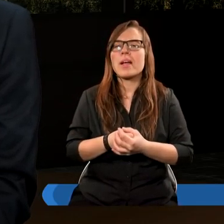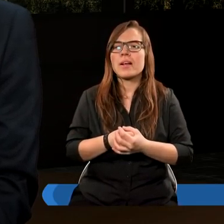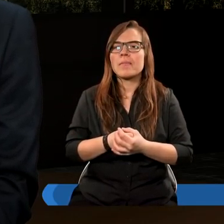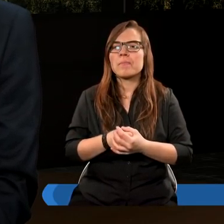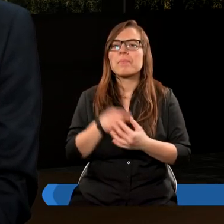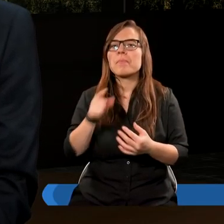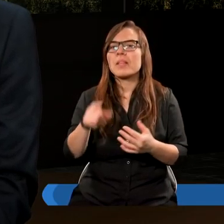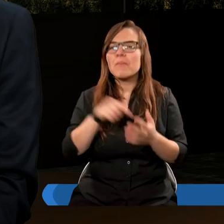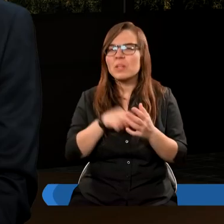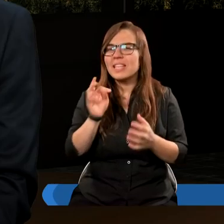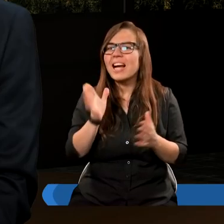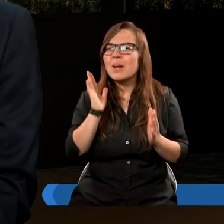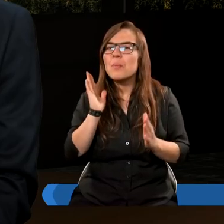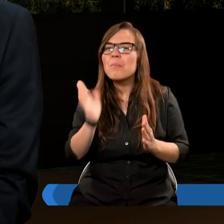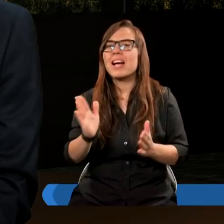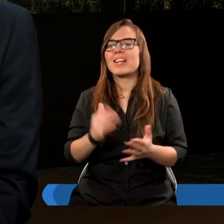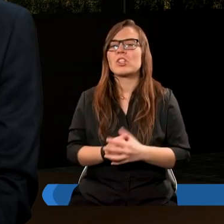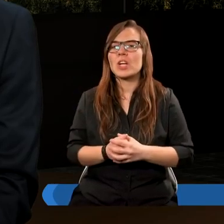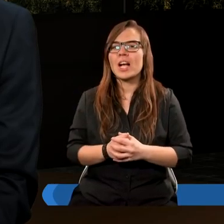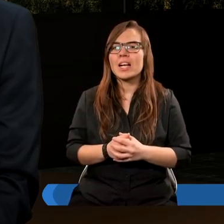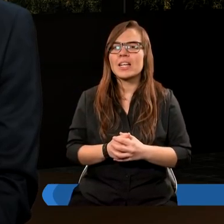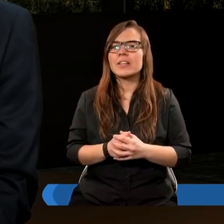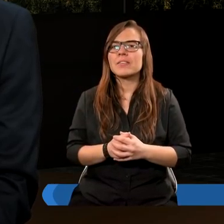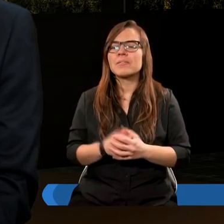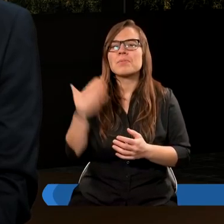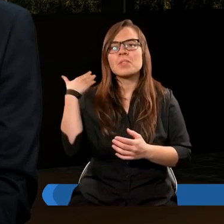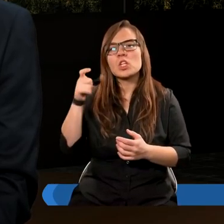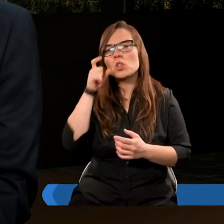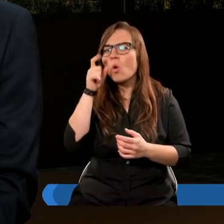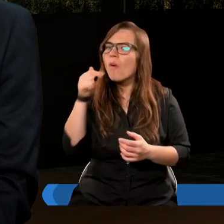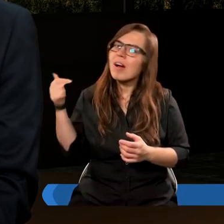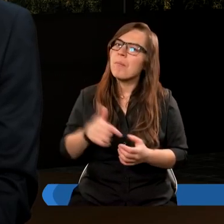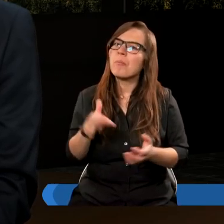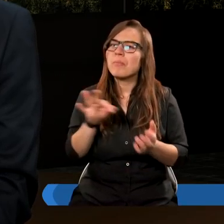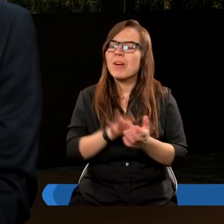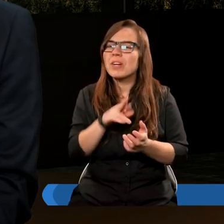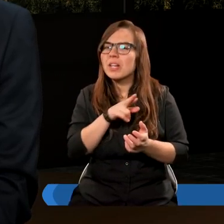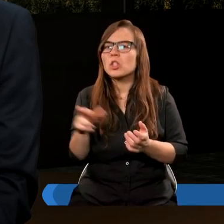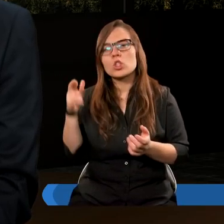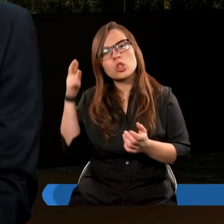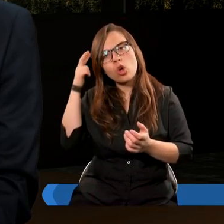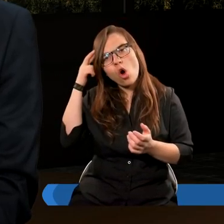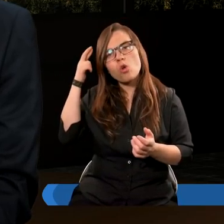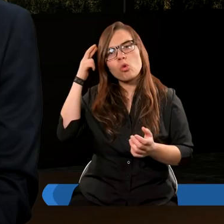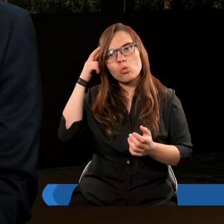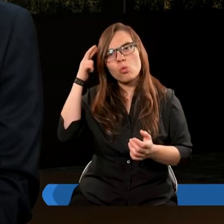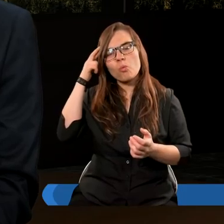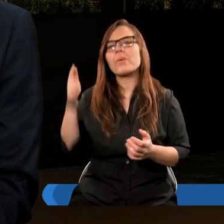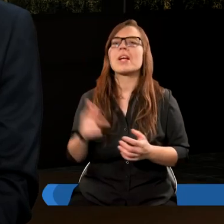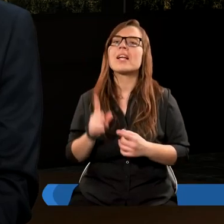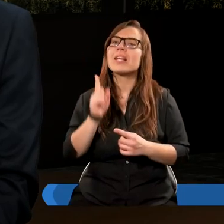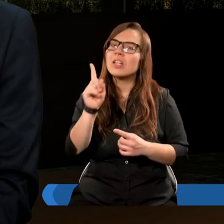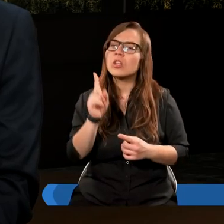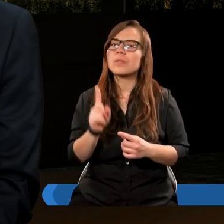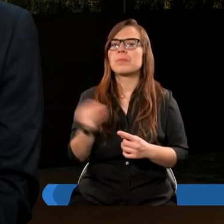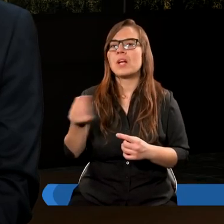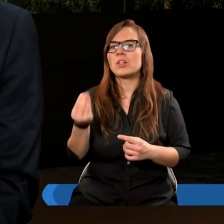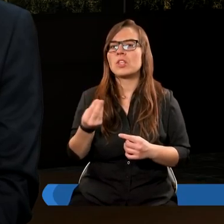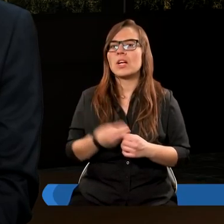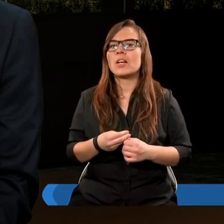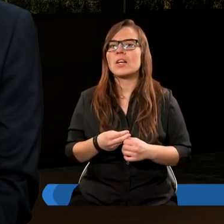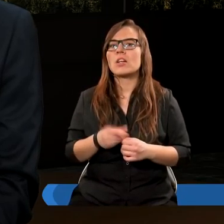pewnie, że takim będzie. Natomiast tamten człowiek musiał pewne rzeczy zrozumieć, ale jest jeszcze coś, co